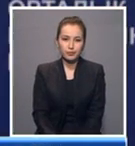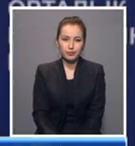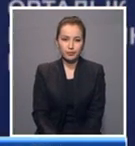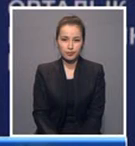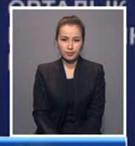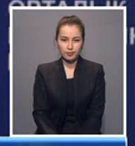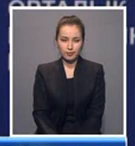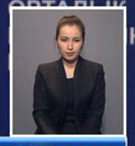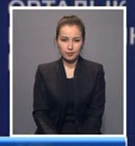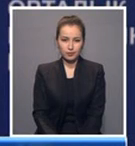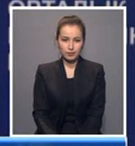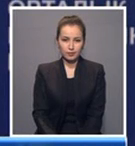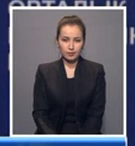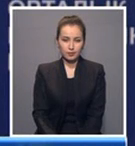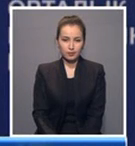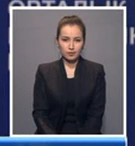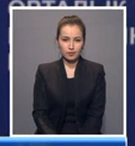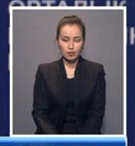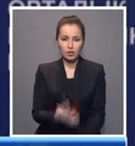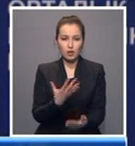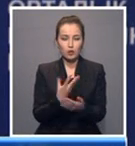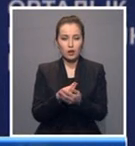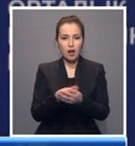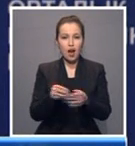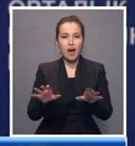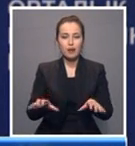Ауылдық әкімдік өкімінің шешімімен